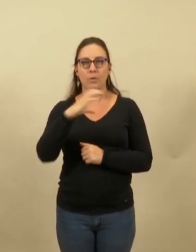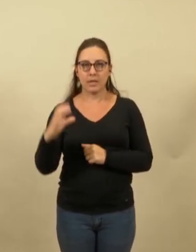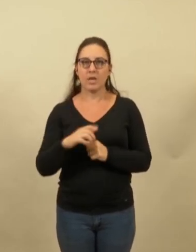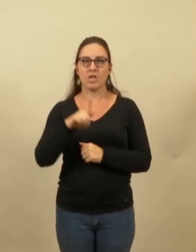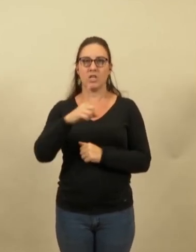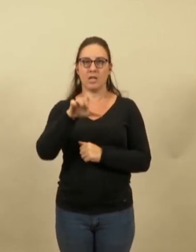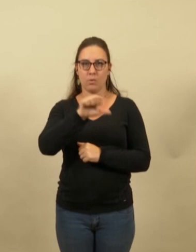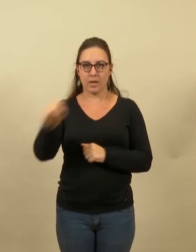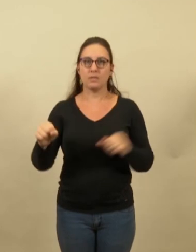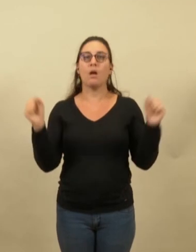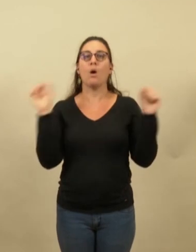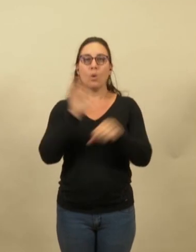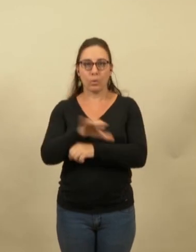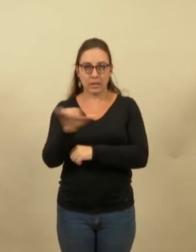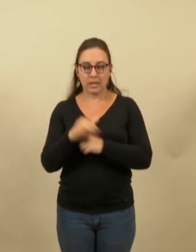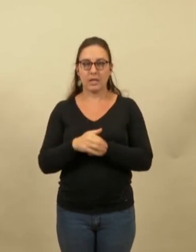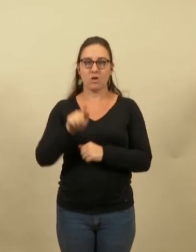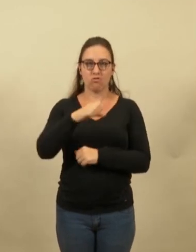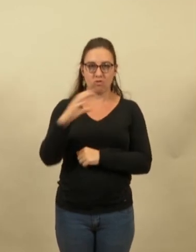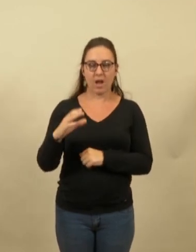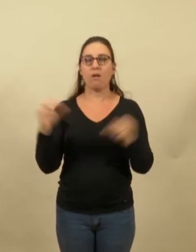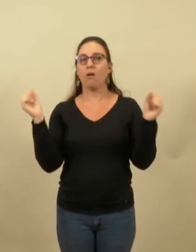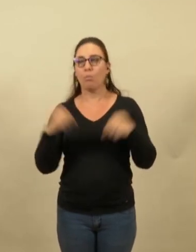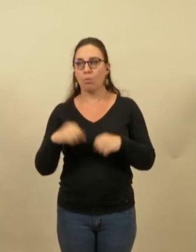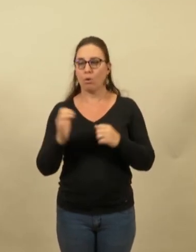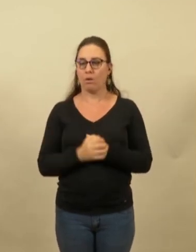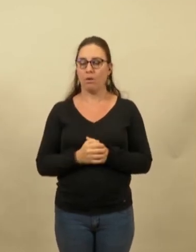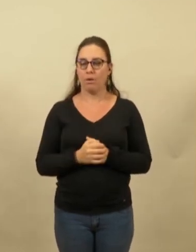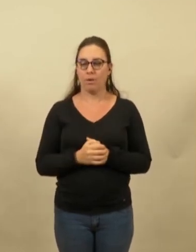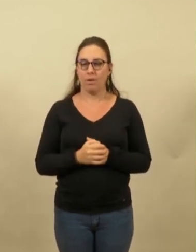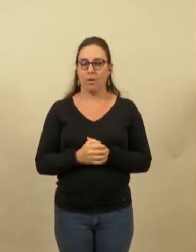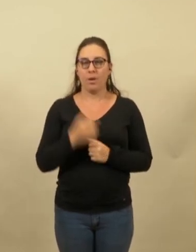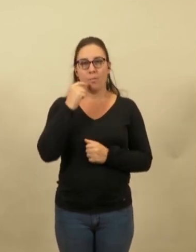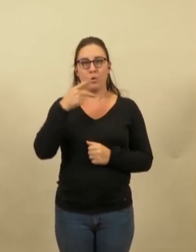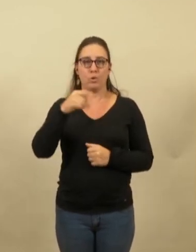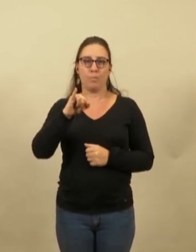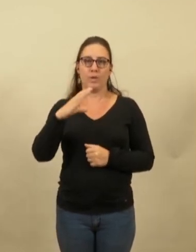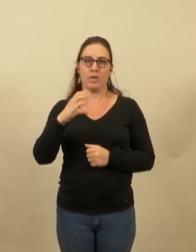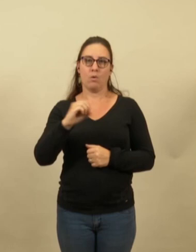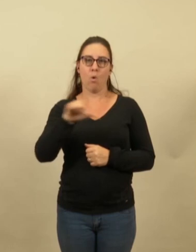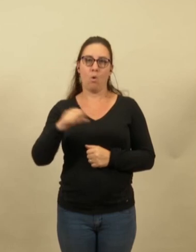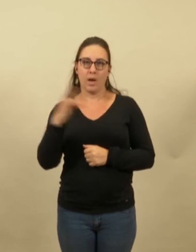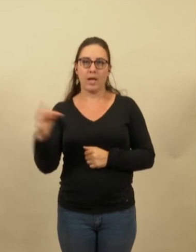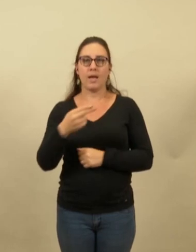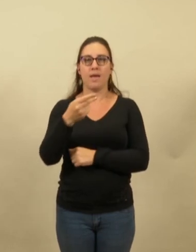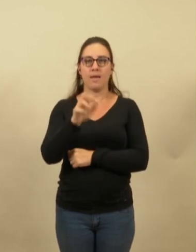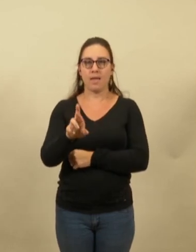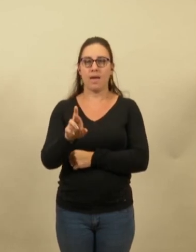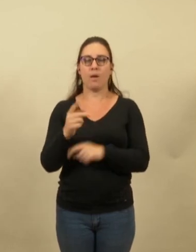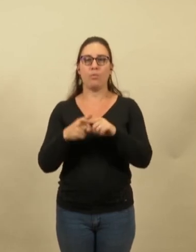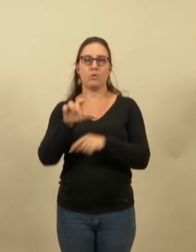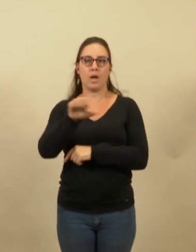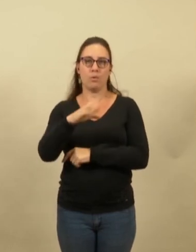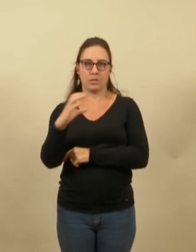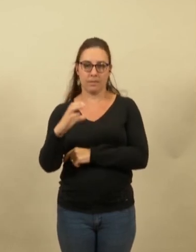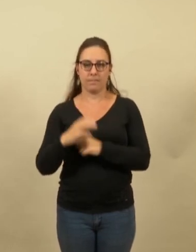gdes qui vote contre Jake qui vote pour Monsieur picoler NR AOC